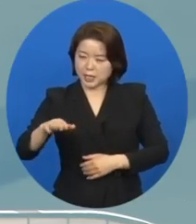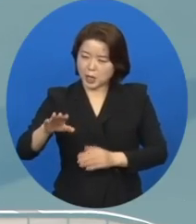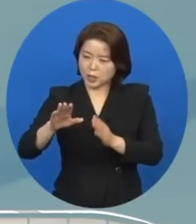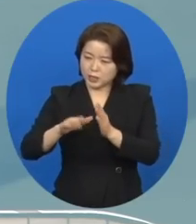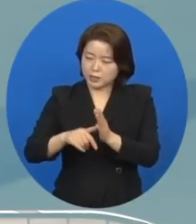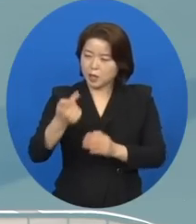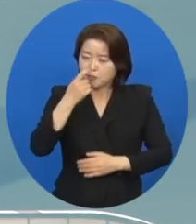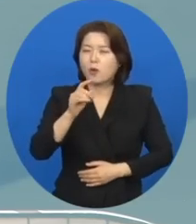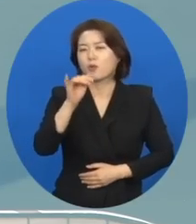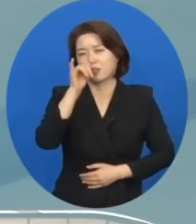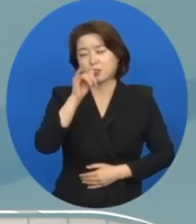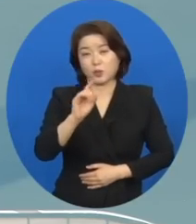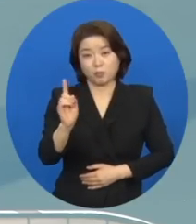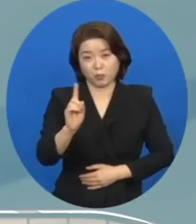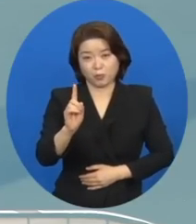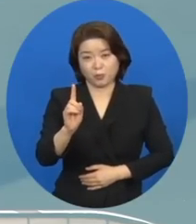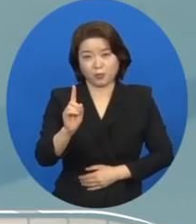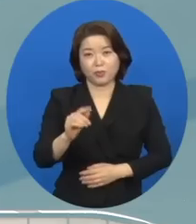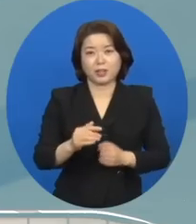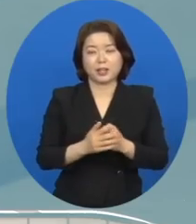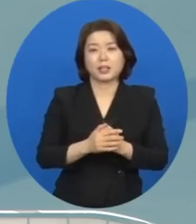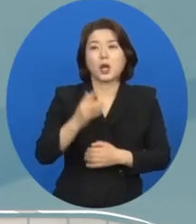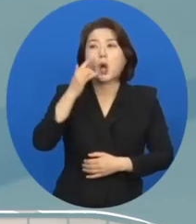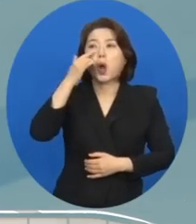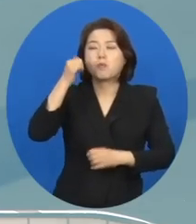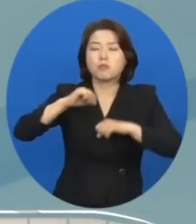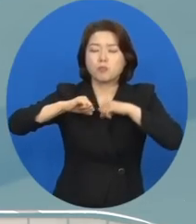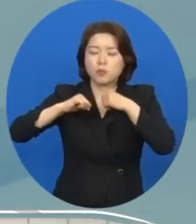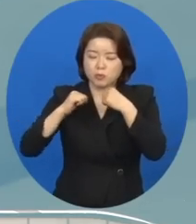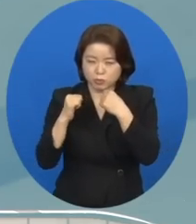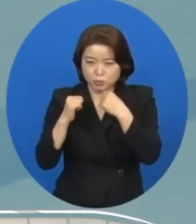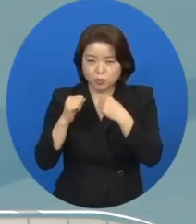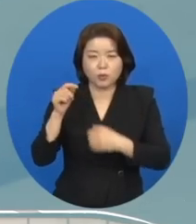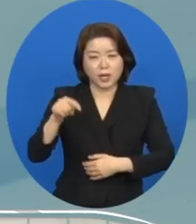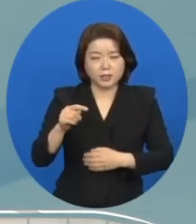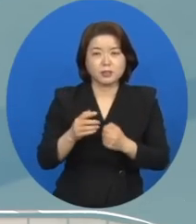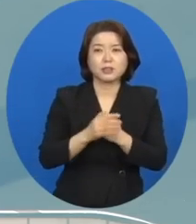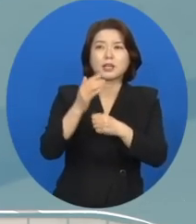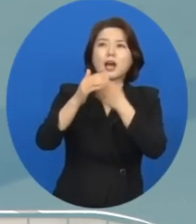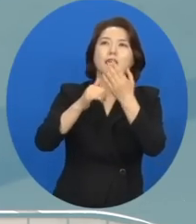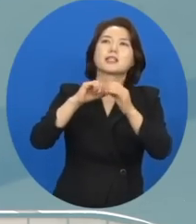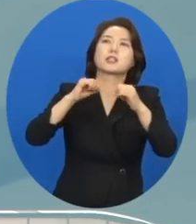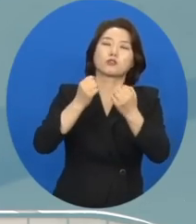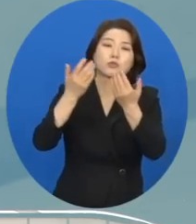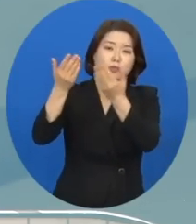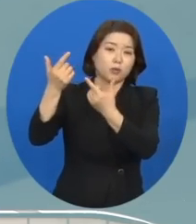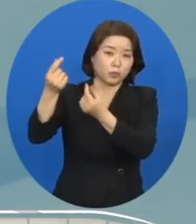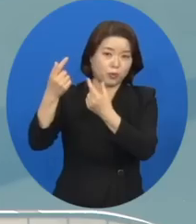배운 것이 있었습니다. 부모에게 순종하는 것이 하나님께 순종하는 것이다.